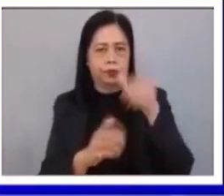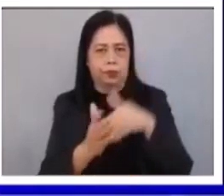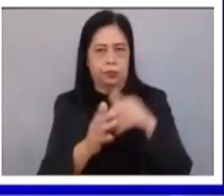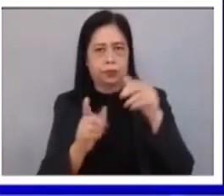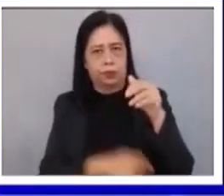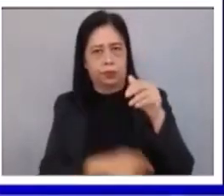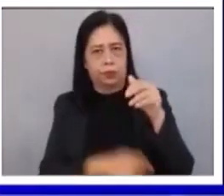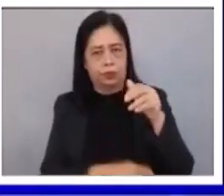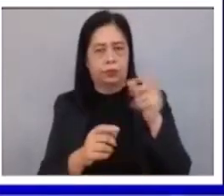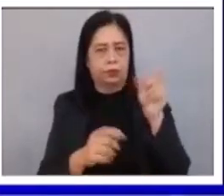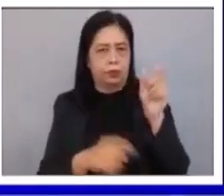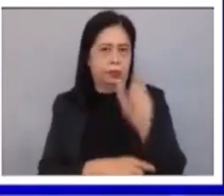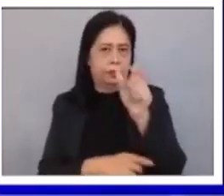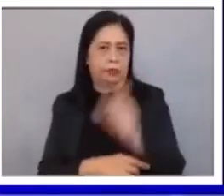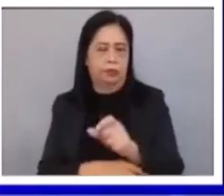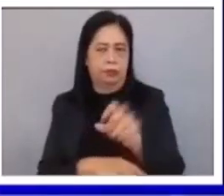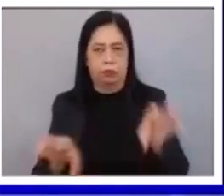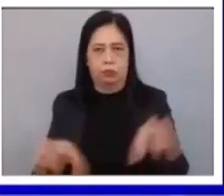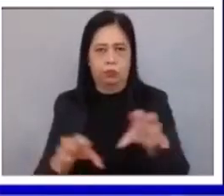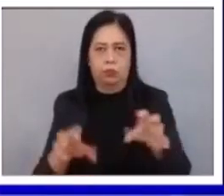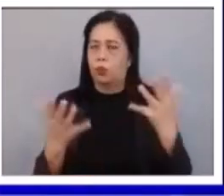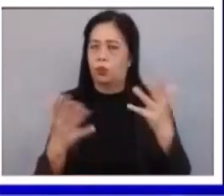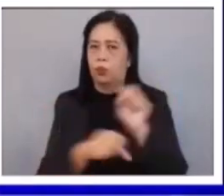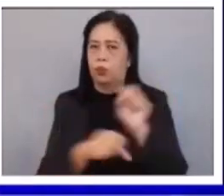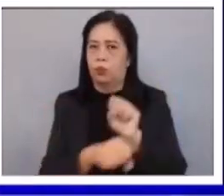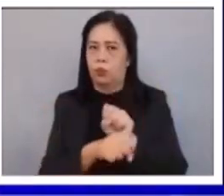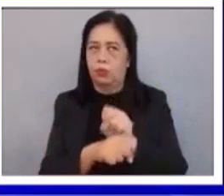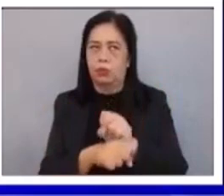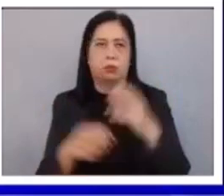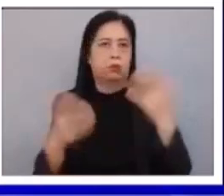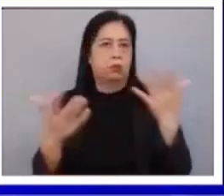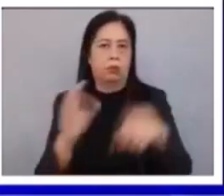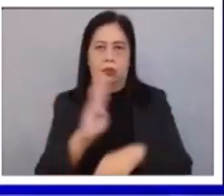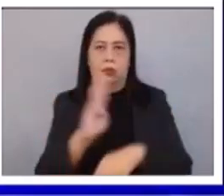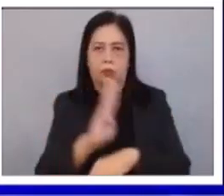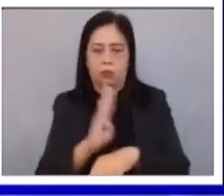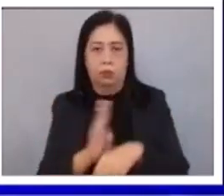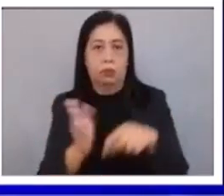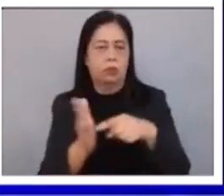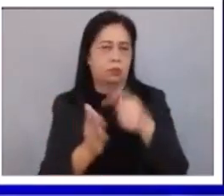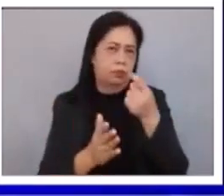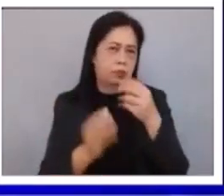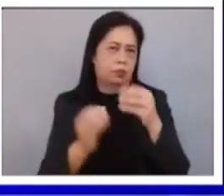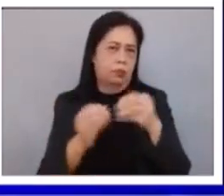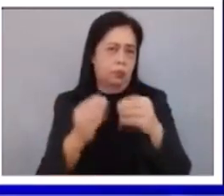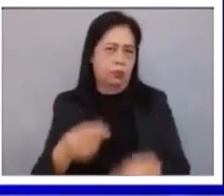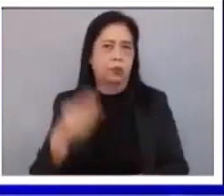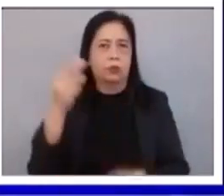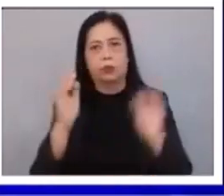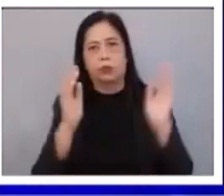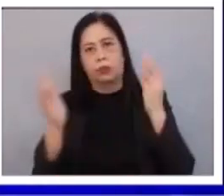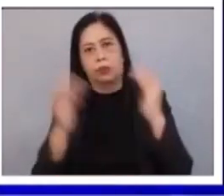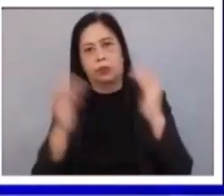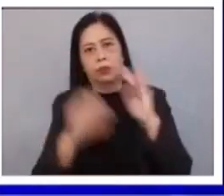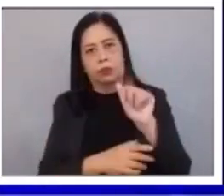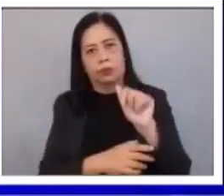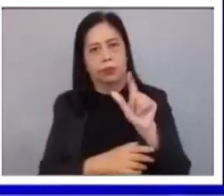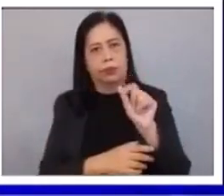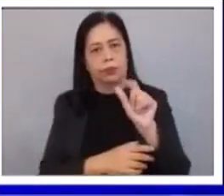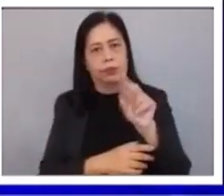na nasa labor force ang walang trabaho o negosyo. Ito ay bahagyang mas mataas kumpara noong Hulyo 2022 na